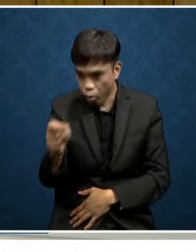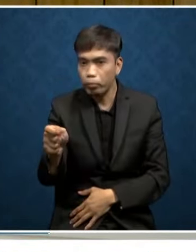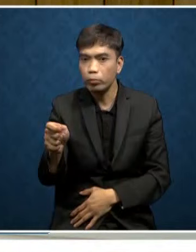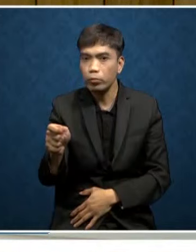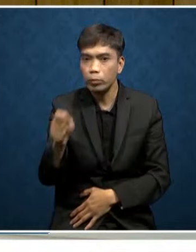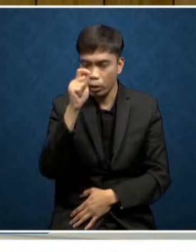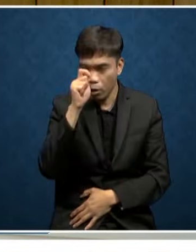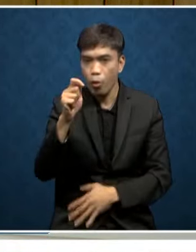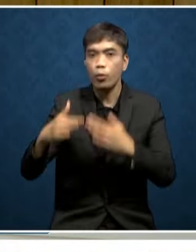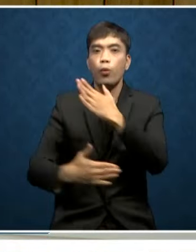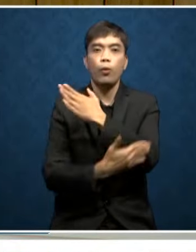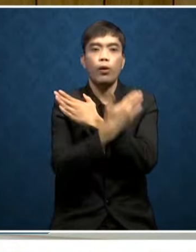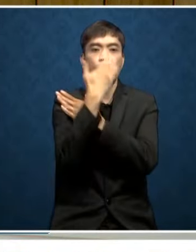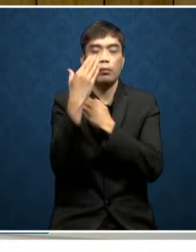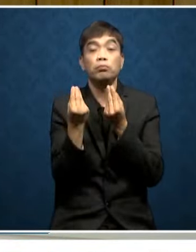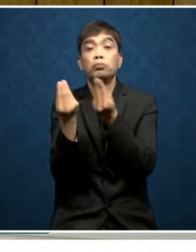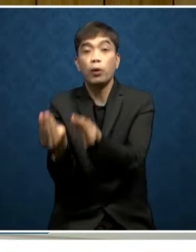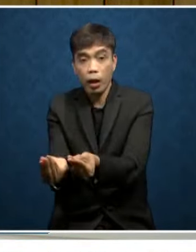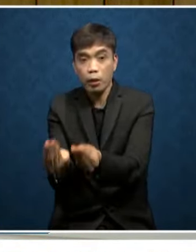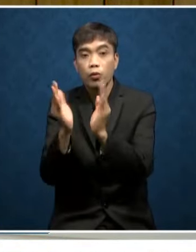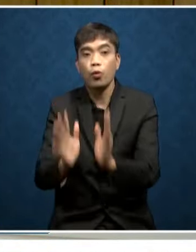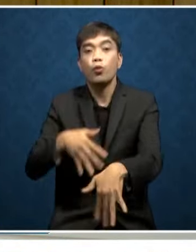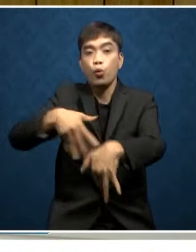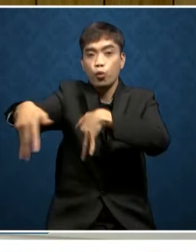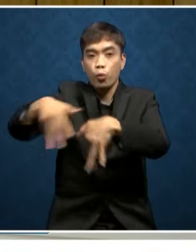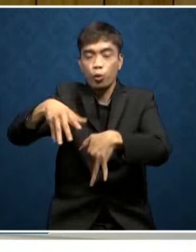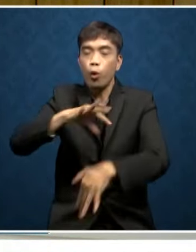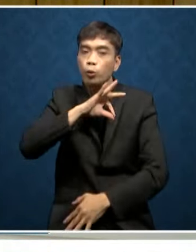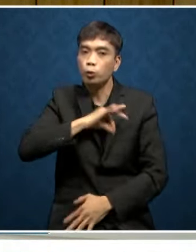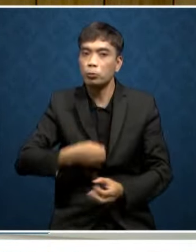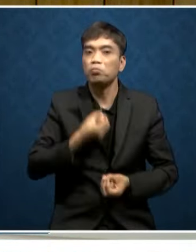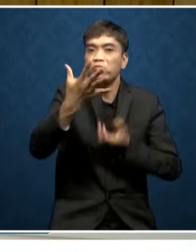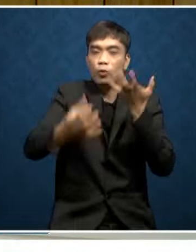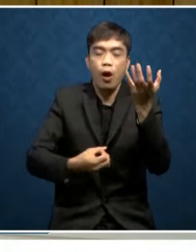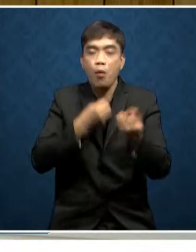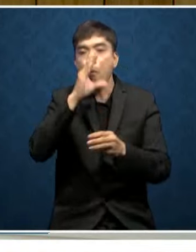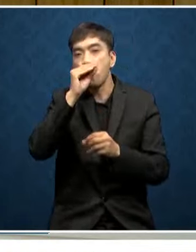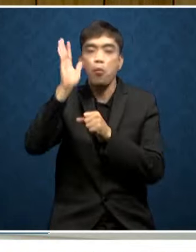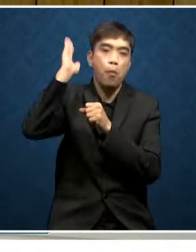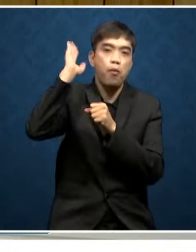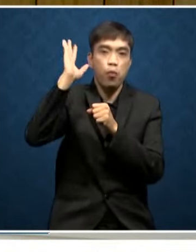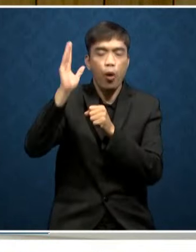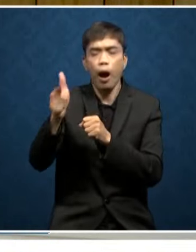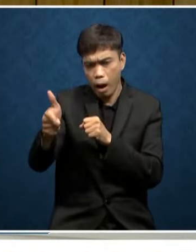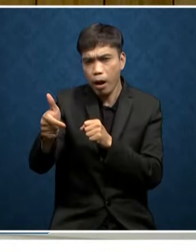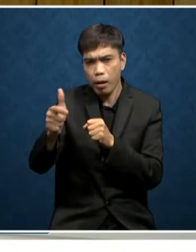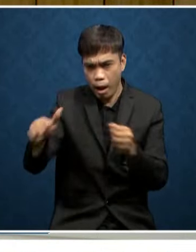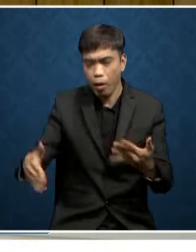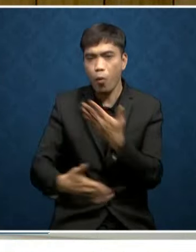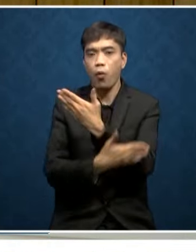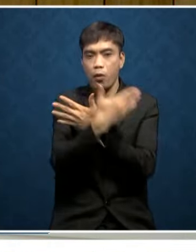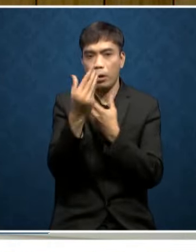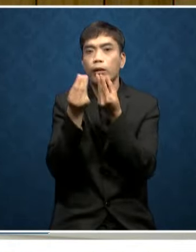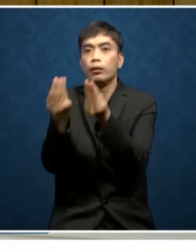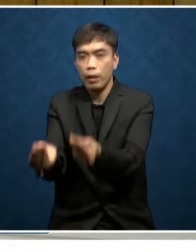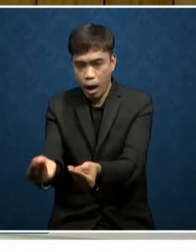พราะการเปิดโอกาสให้ประชาชนแสดงความคิดเห็นวิพากษ์วิจารณ์และส่งต่อข้อเสนอแนะที่จะเป็นประโยชน์ต่อการ